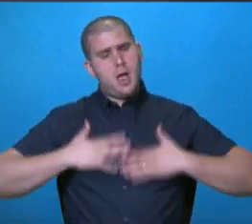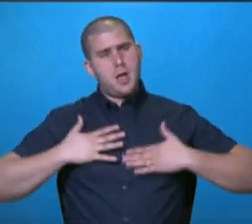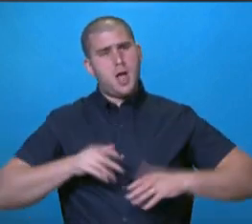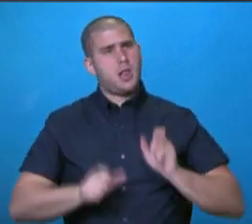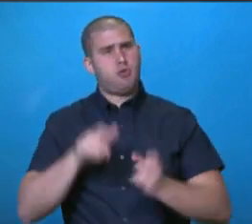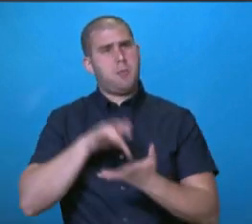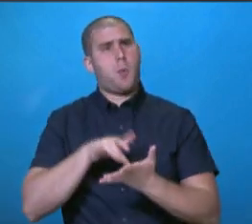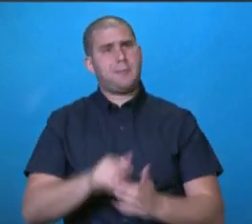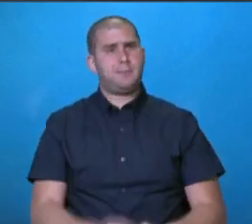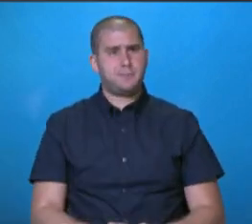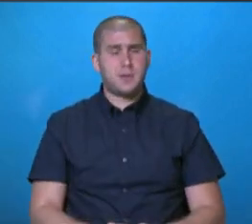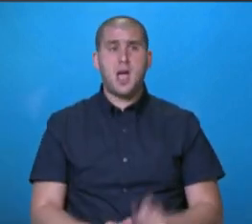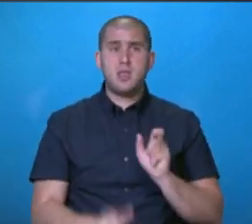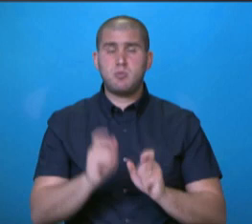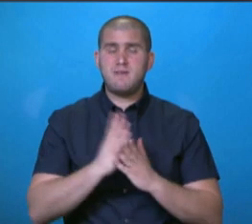המקום.